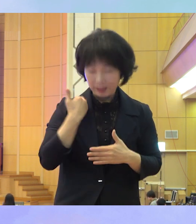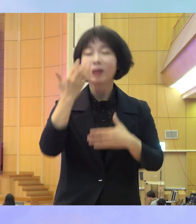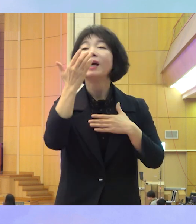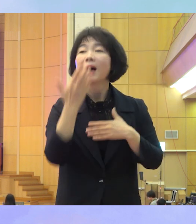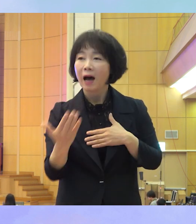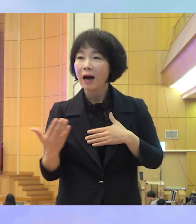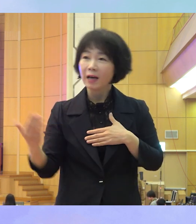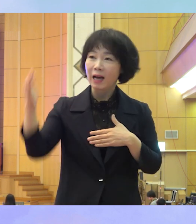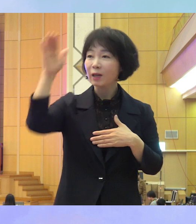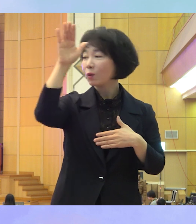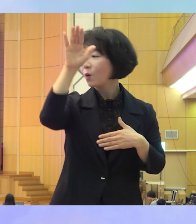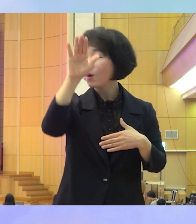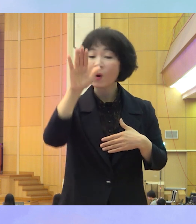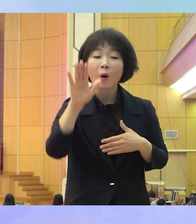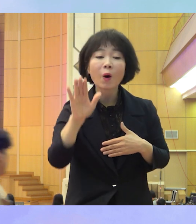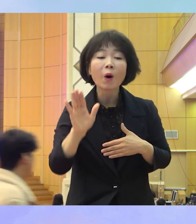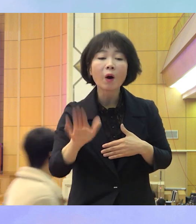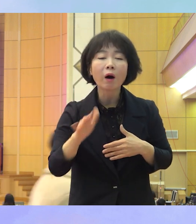보이지